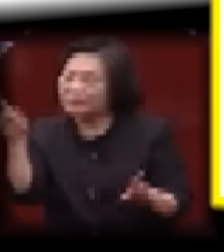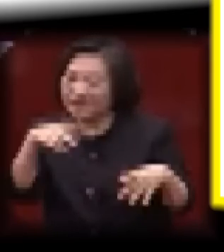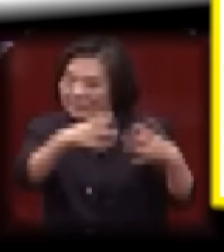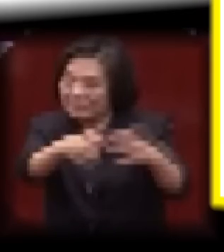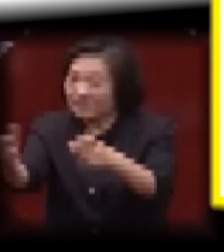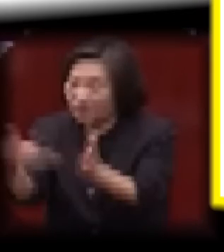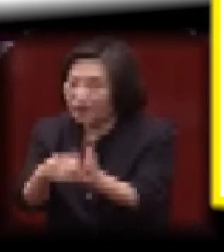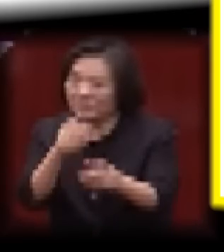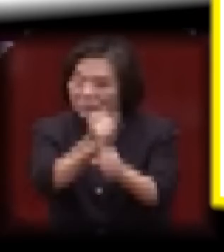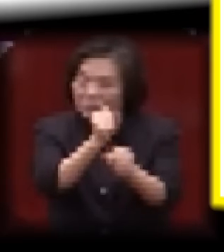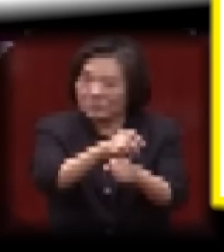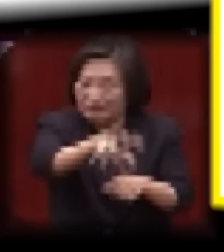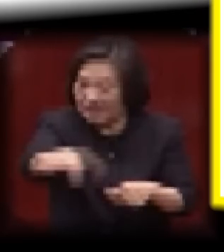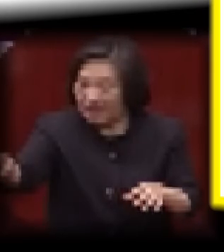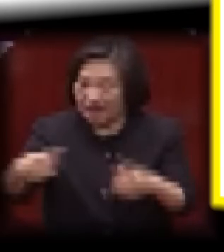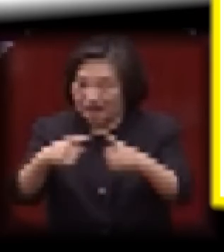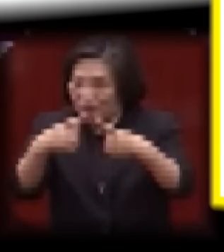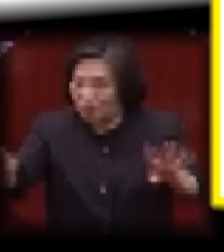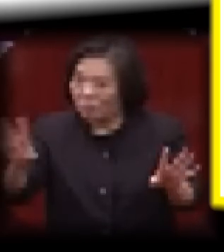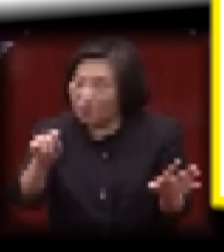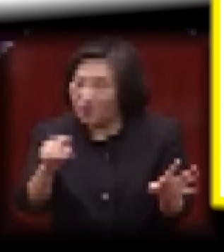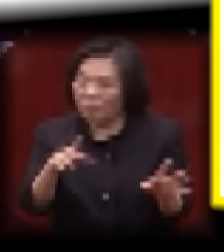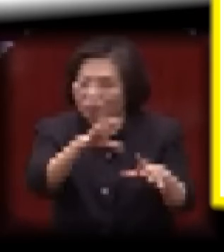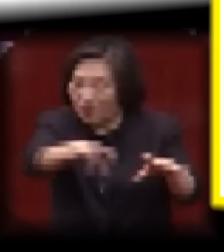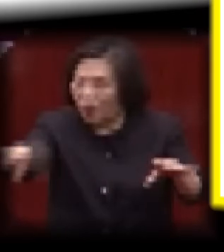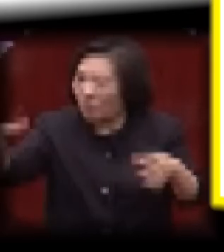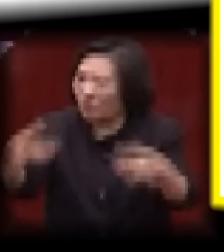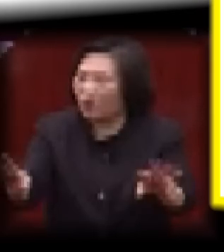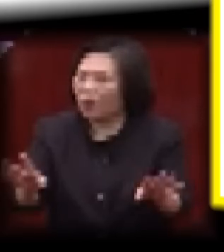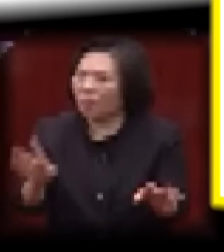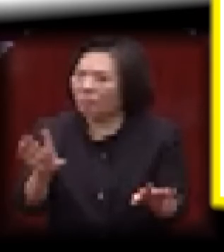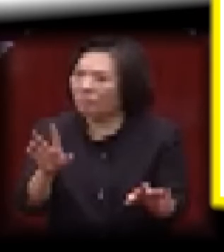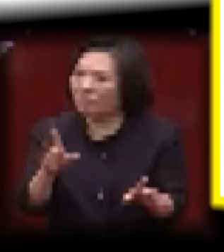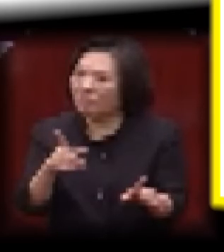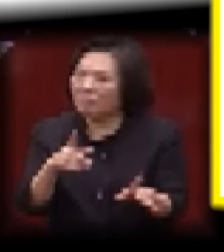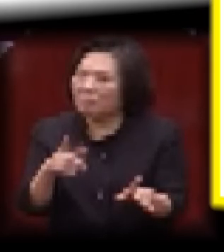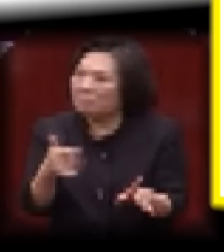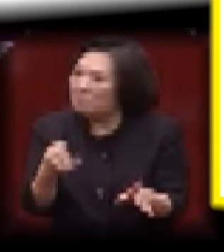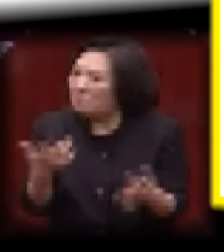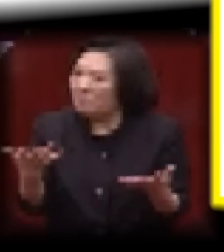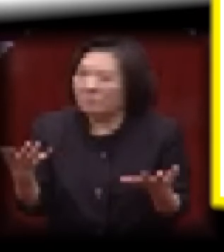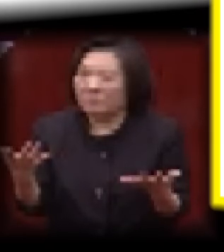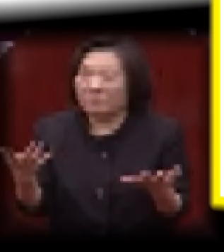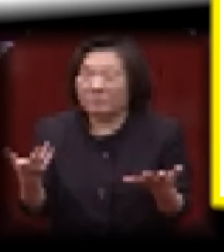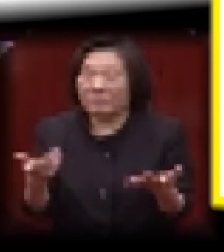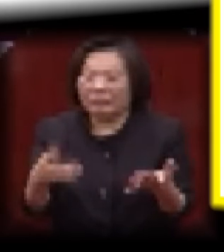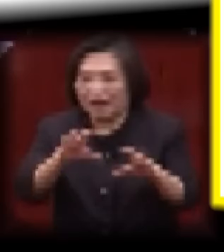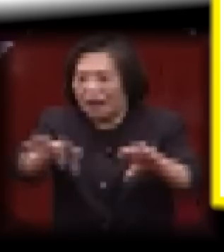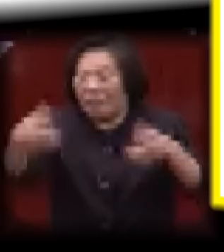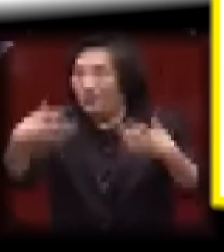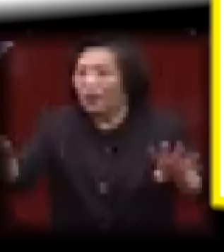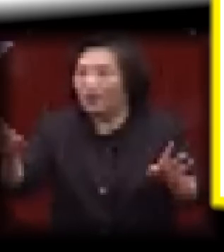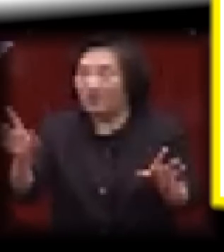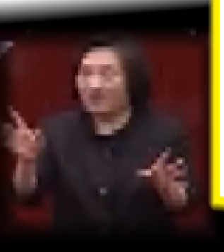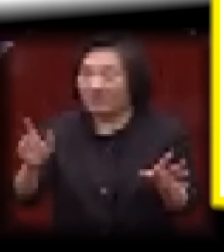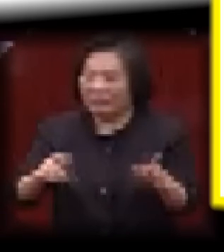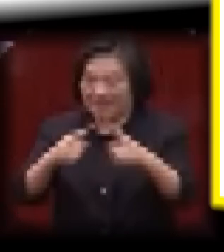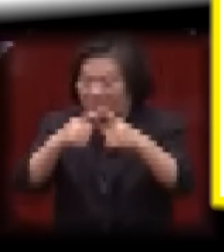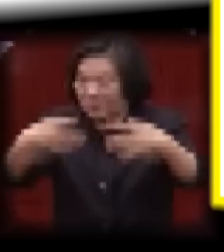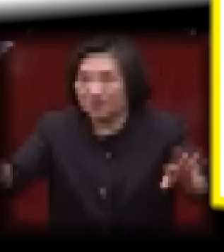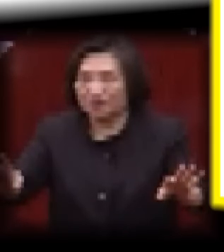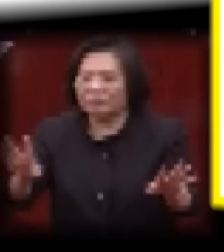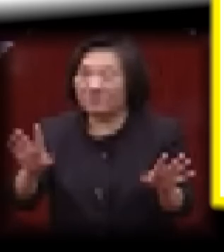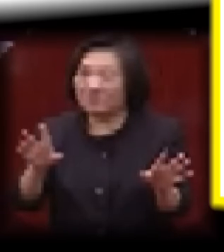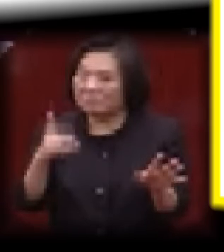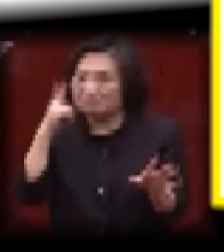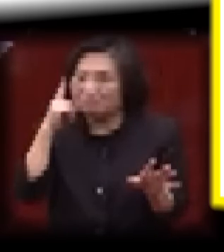底这工作有这么多人，有这么多工作站，你这样到底效果好不好？我们会再做一个滚动式的检讨，